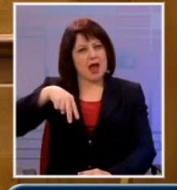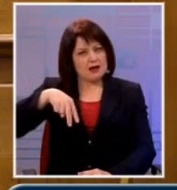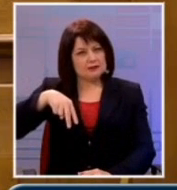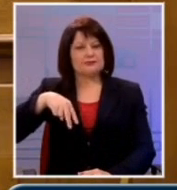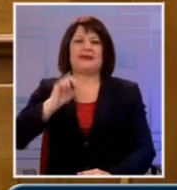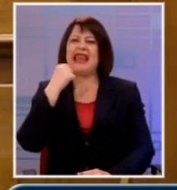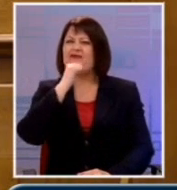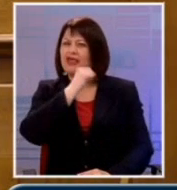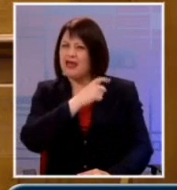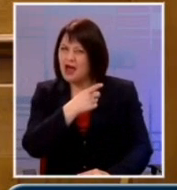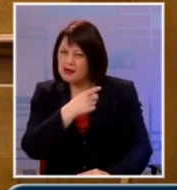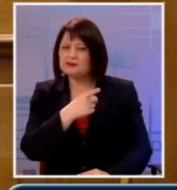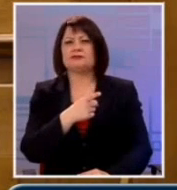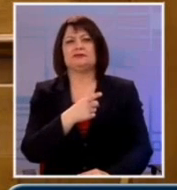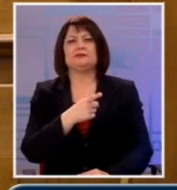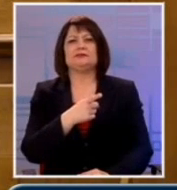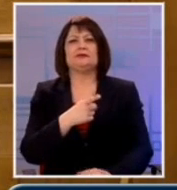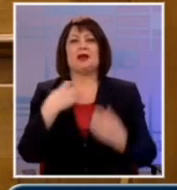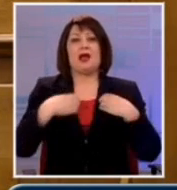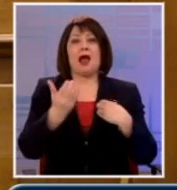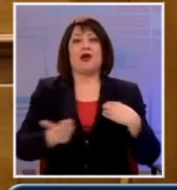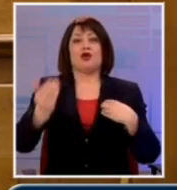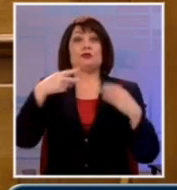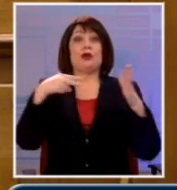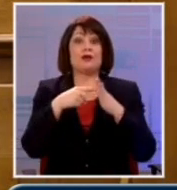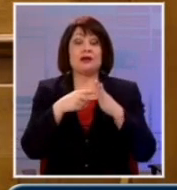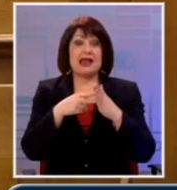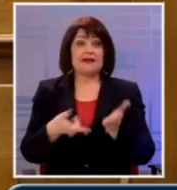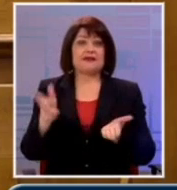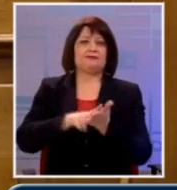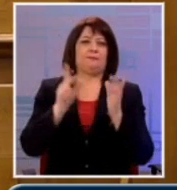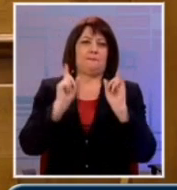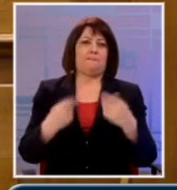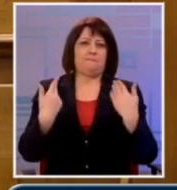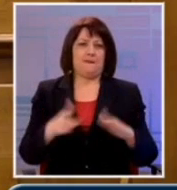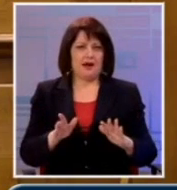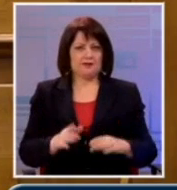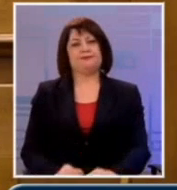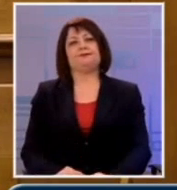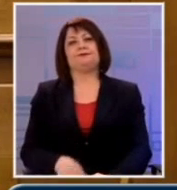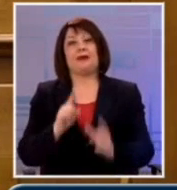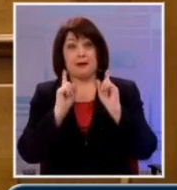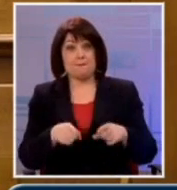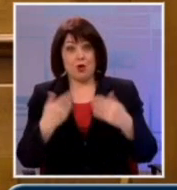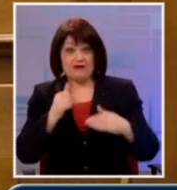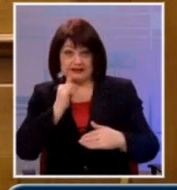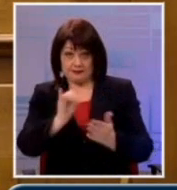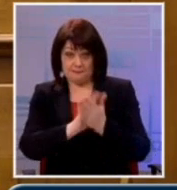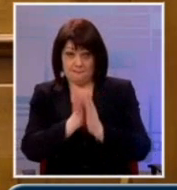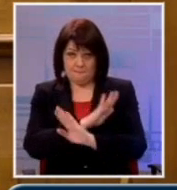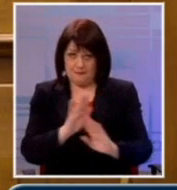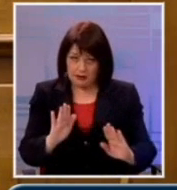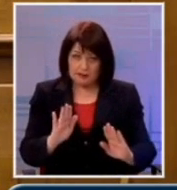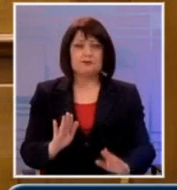με απόφαση του Αρείου Πάγου εν έτη 2000. Παρά το γεγονός ότι η απόφαση αυτή ήταν αμετάκλητη και